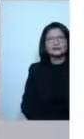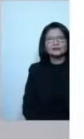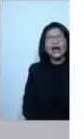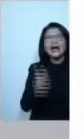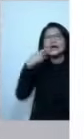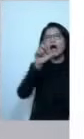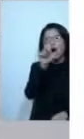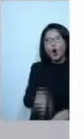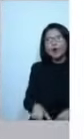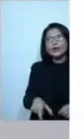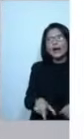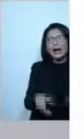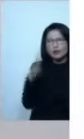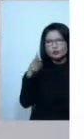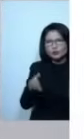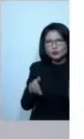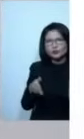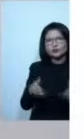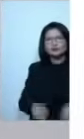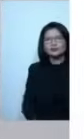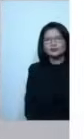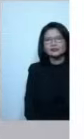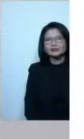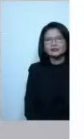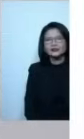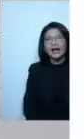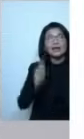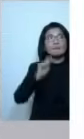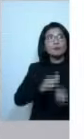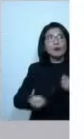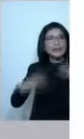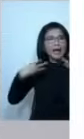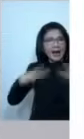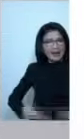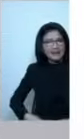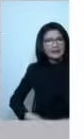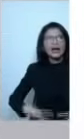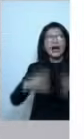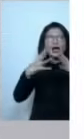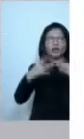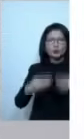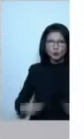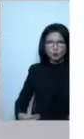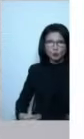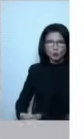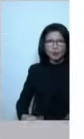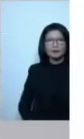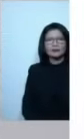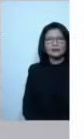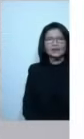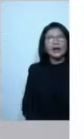misalnya, yang melibatkan lawan-lawan atau rival-rival yang sedang beliau hadapi pada saat ini. Tapi Pak Prabowo